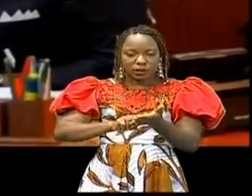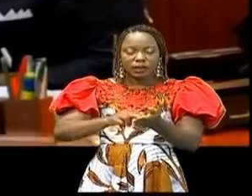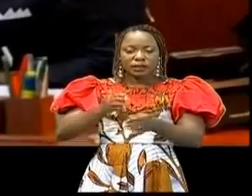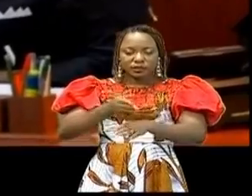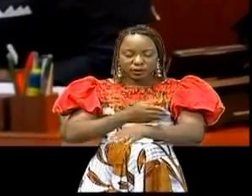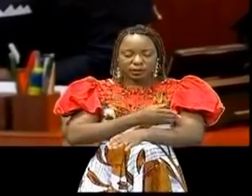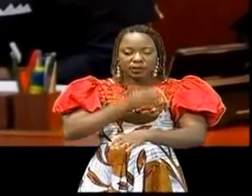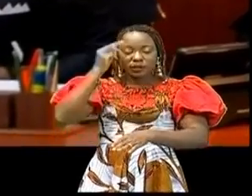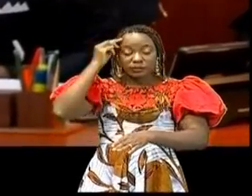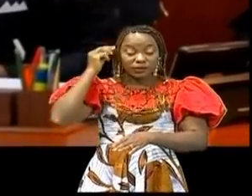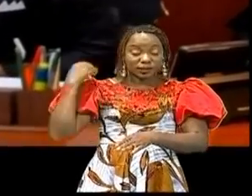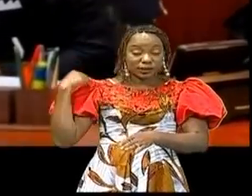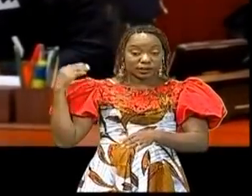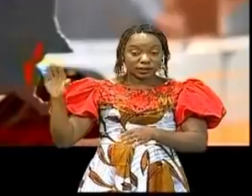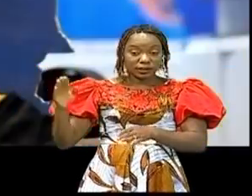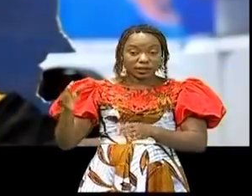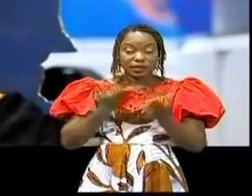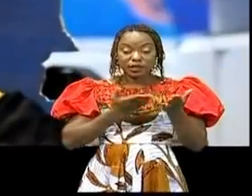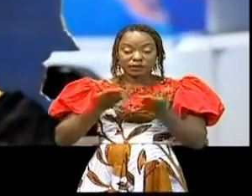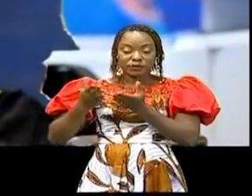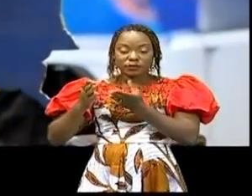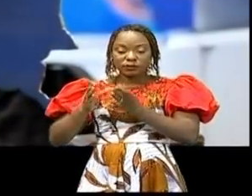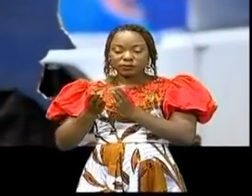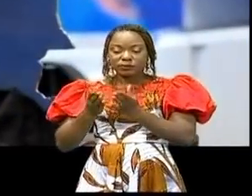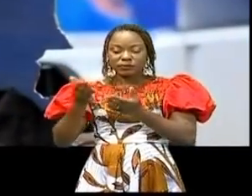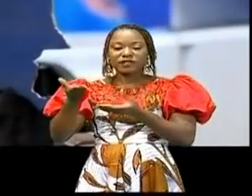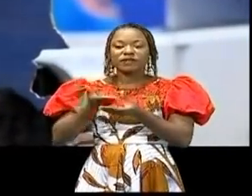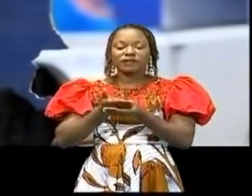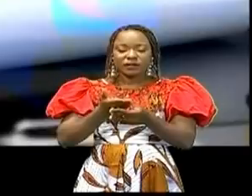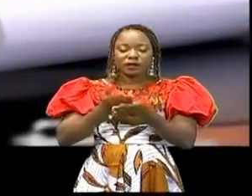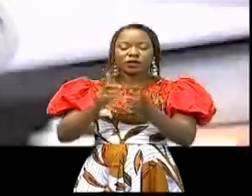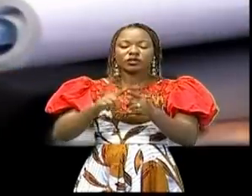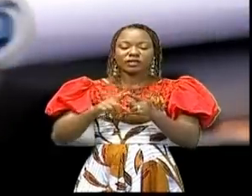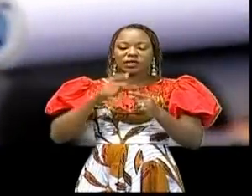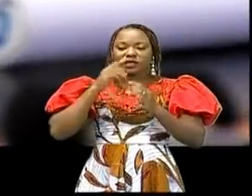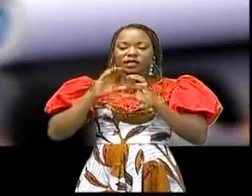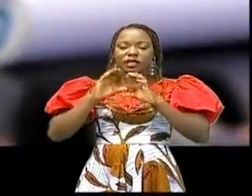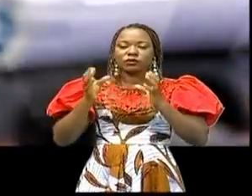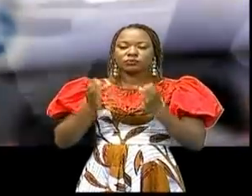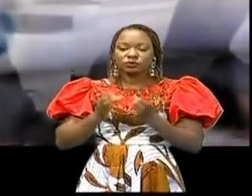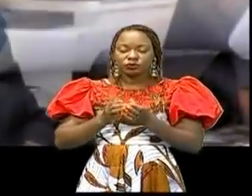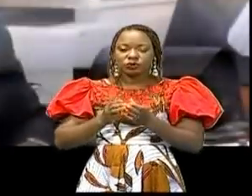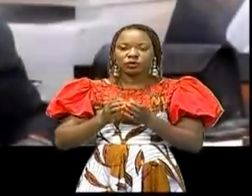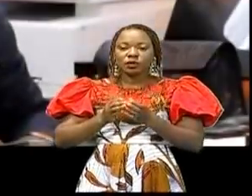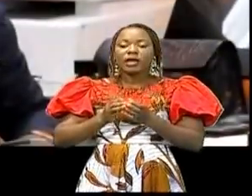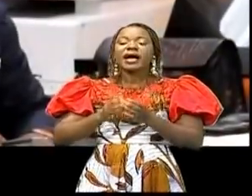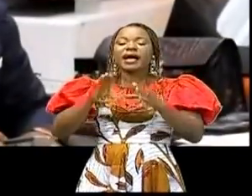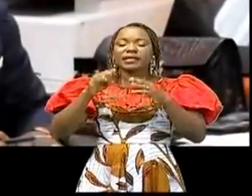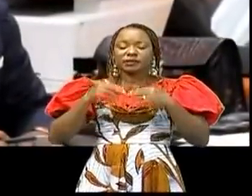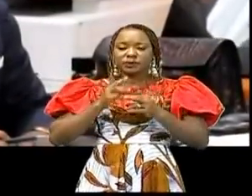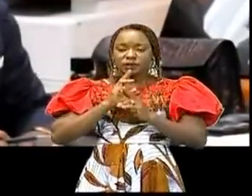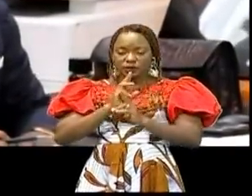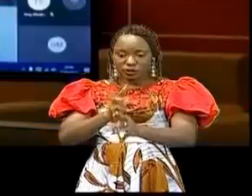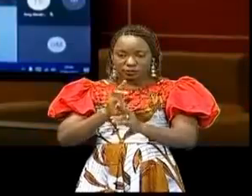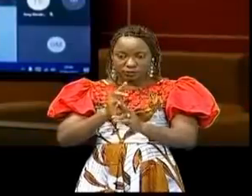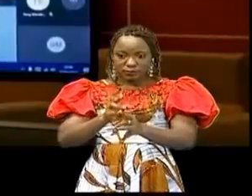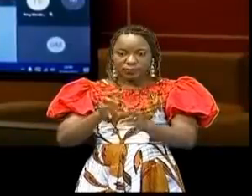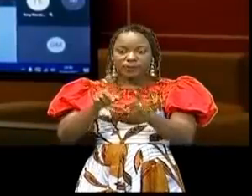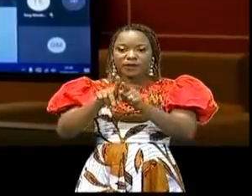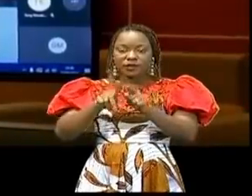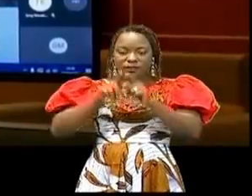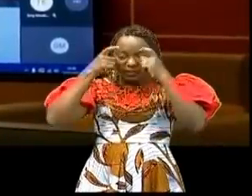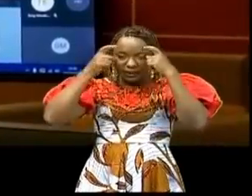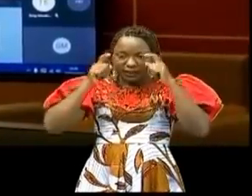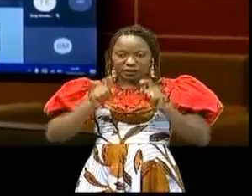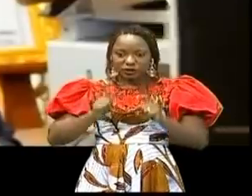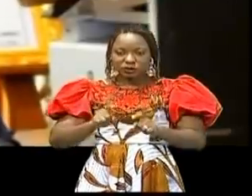La ministre d'État, ministre du Portefeuille, a précisé que la commission ad hoc a conclu son rapport en réaffirmant la décision